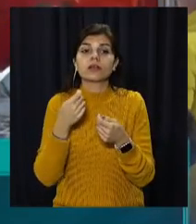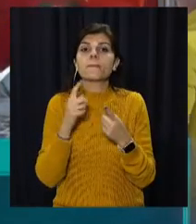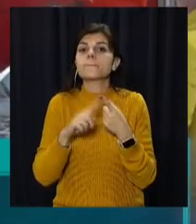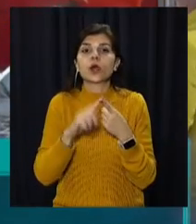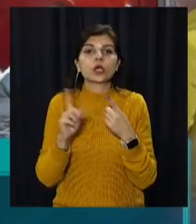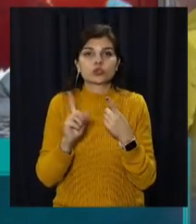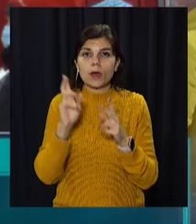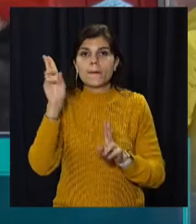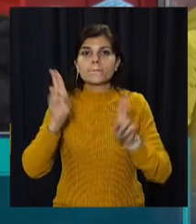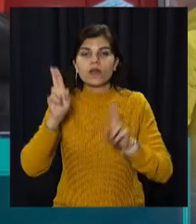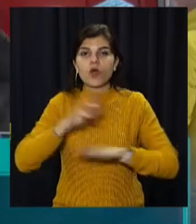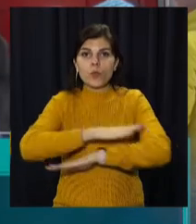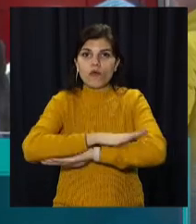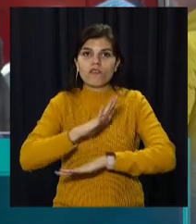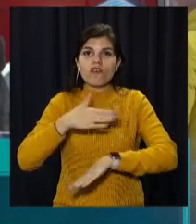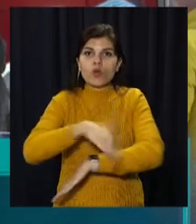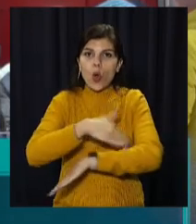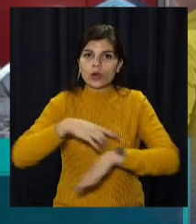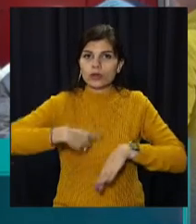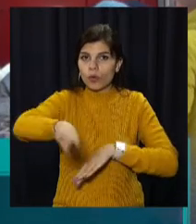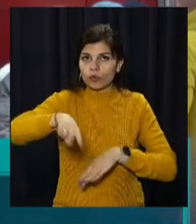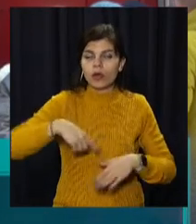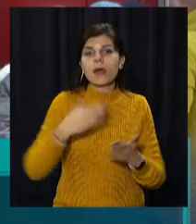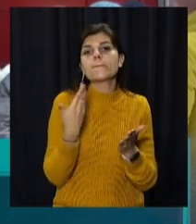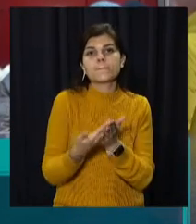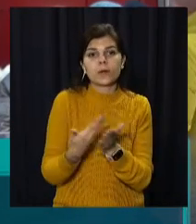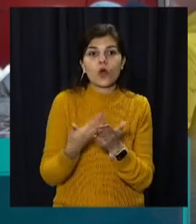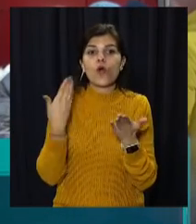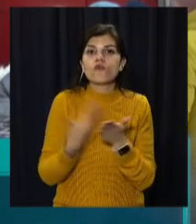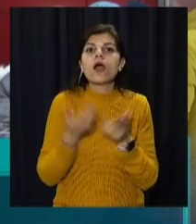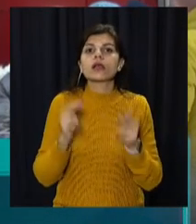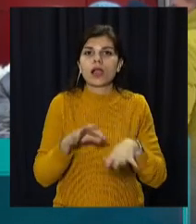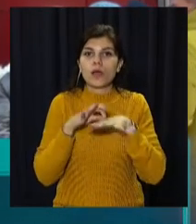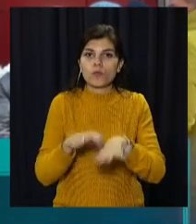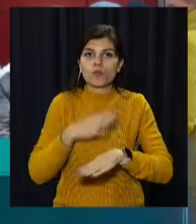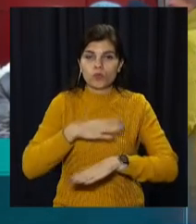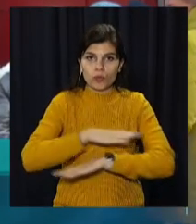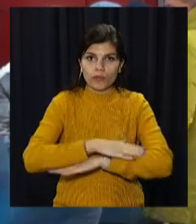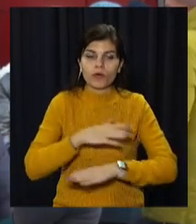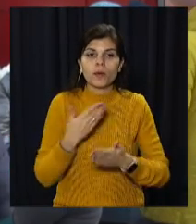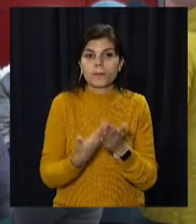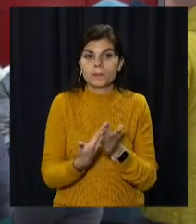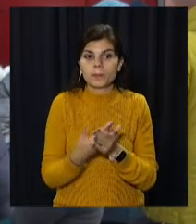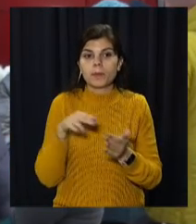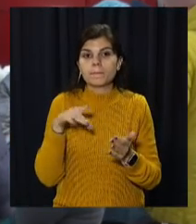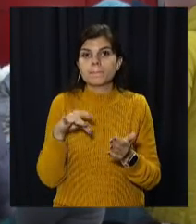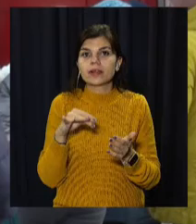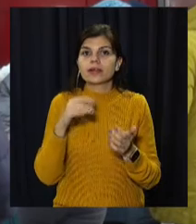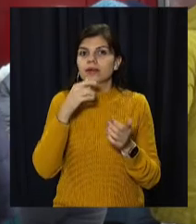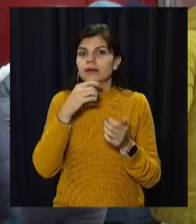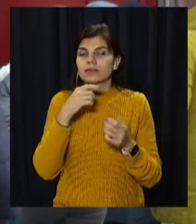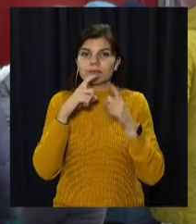в коридорах, наприклад, ось як себе поводити, наприклад, при епідемії також правила